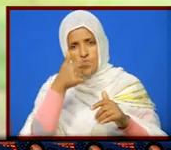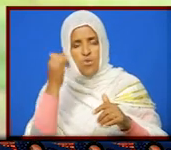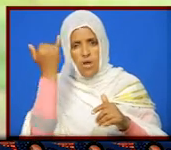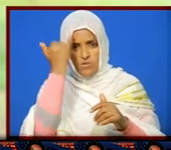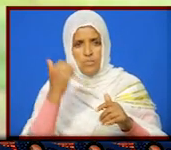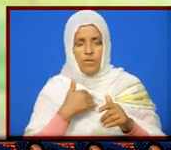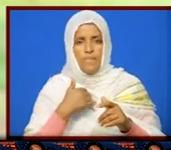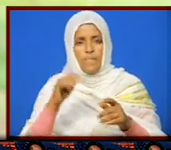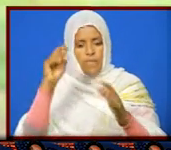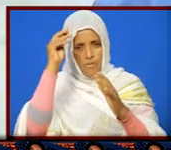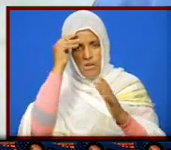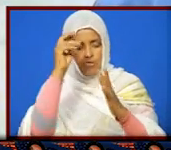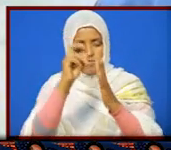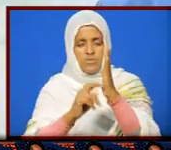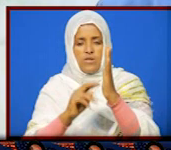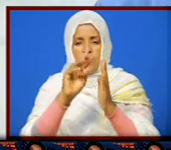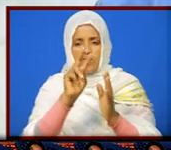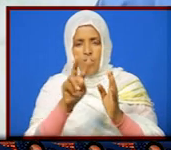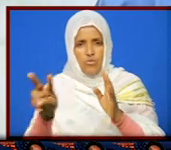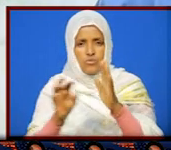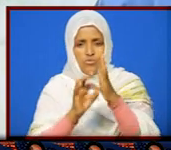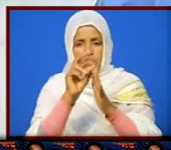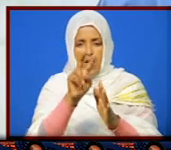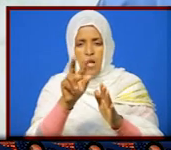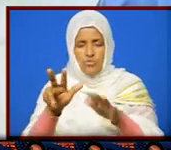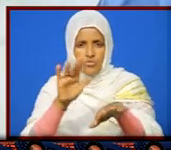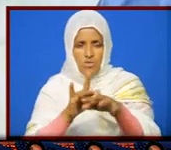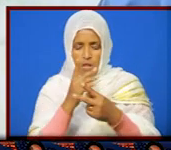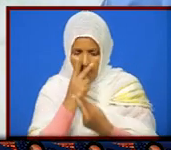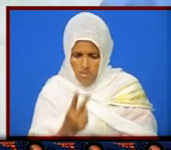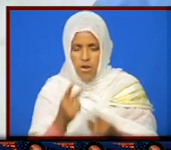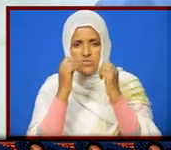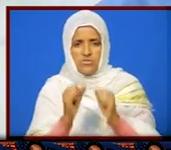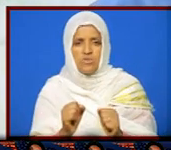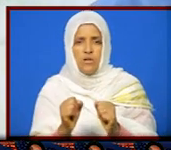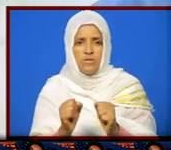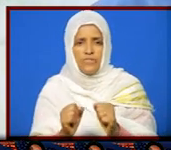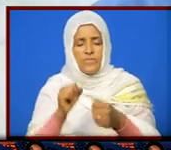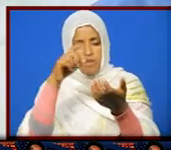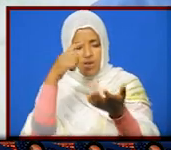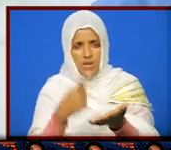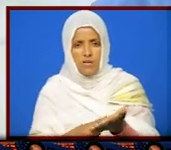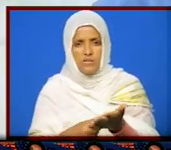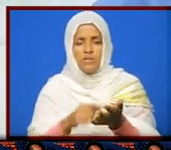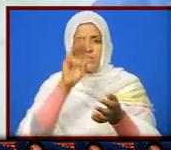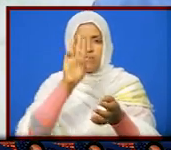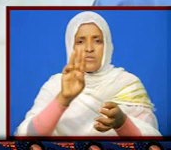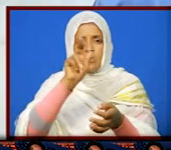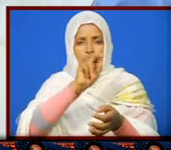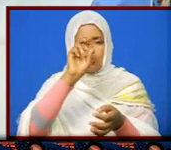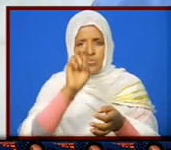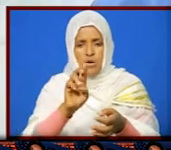የሚሉ ነበሩ። ማቴዎስ 22 ከቁጥር 23 ላይ ማየት እንችላለን። ይህንን